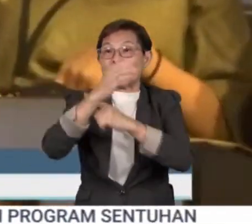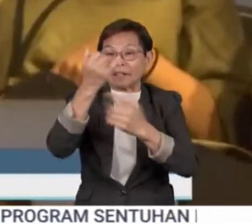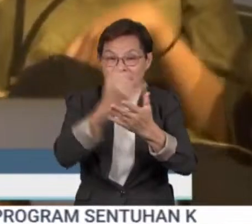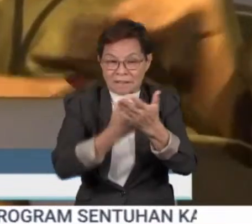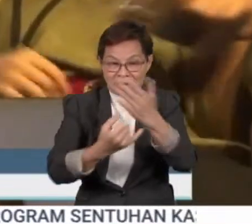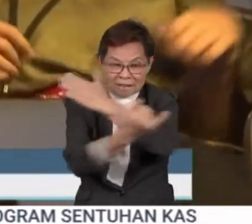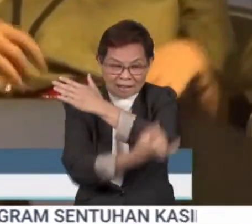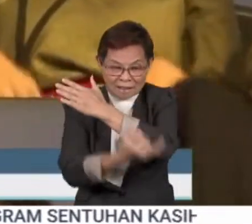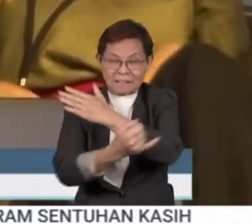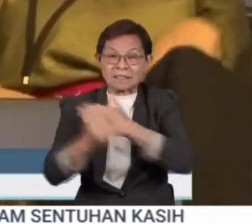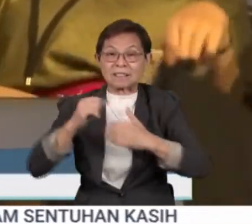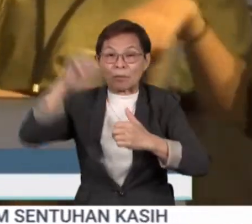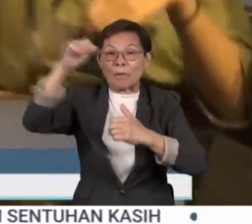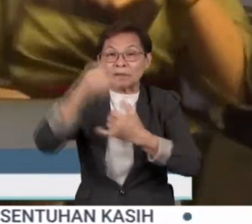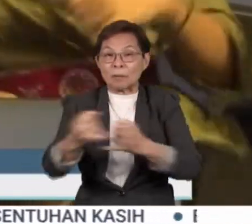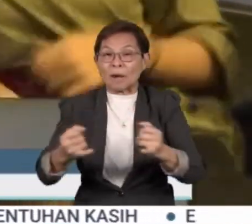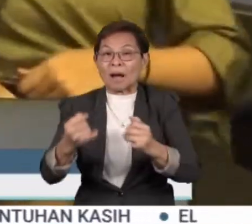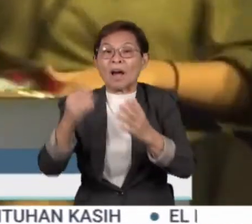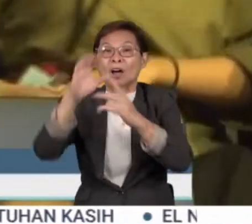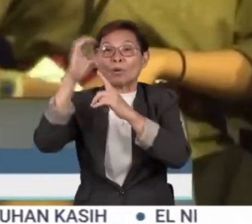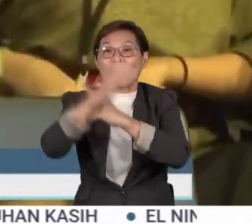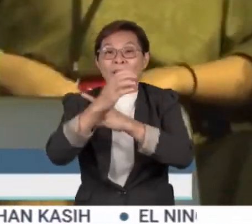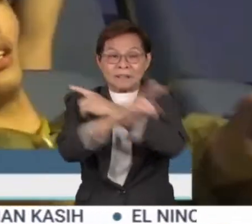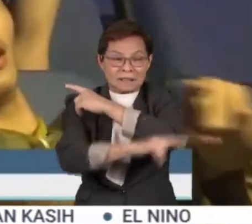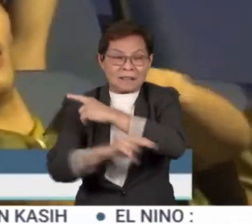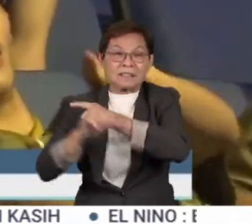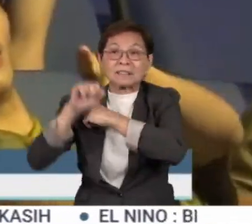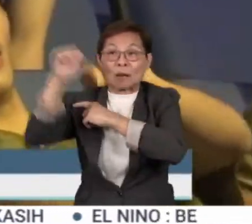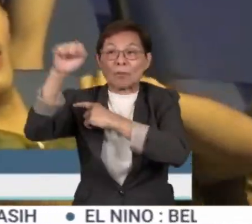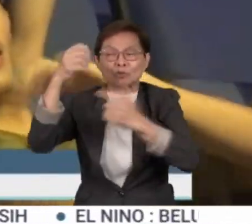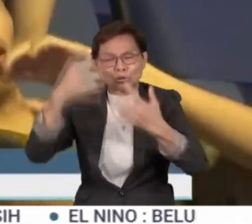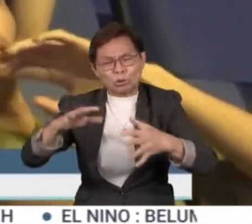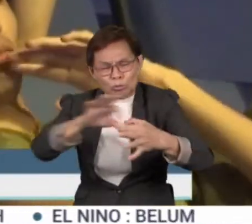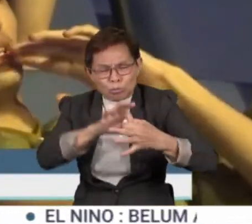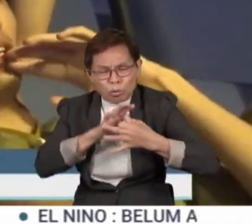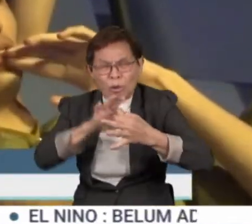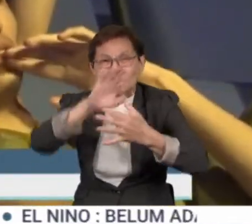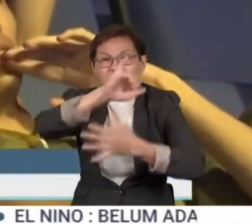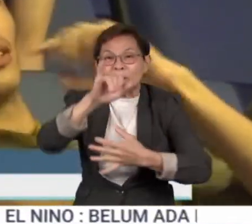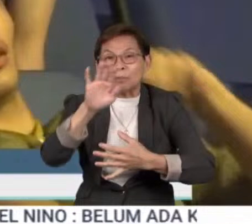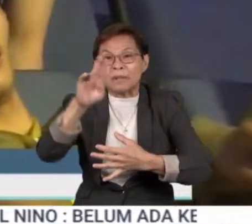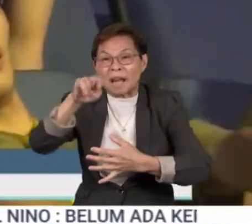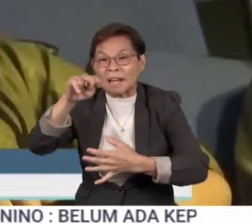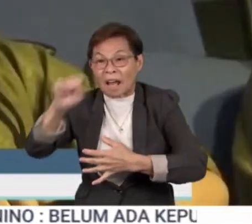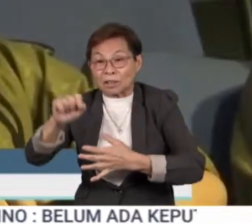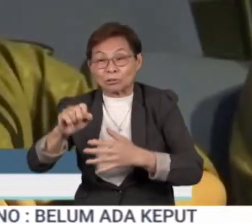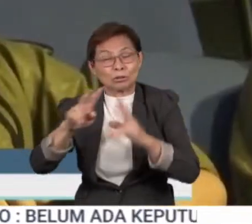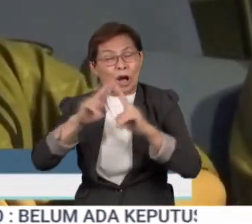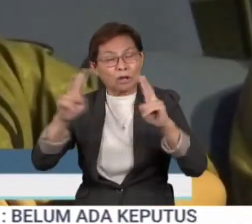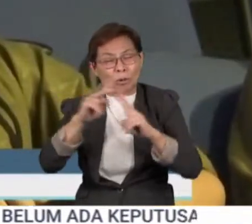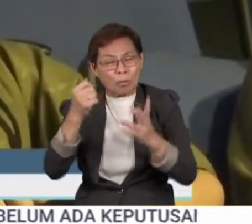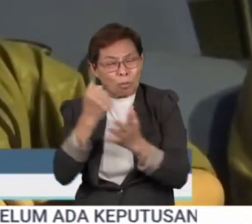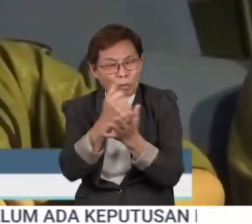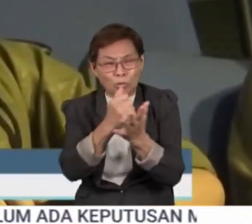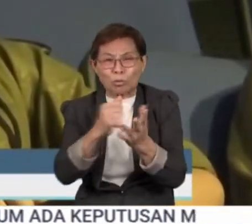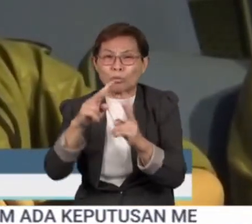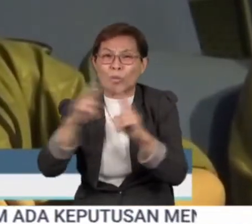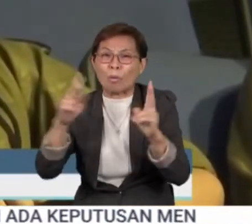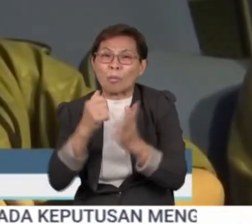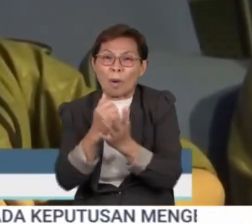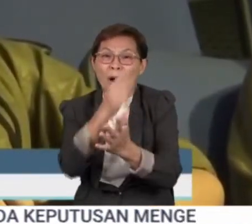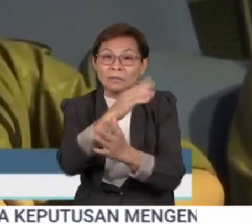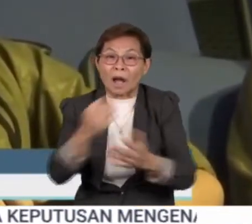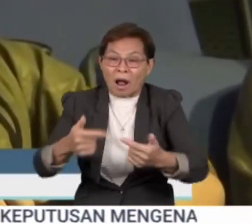Sabah, Jabatan Kebudayaan Kesenian Negeri Sabah yang sudah membuat kerjasama dengan JPNS, memang sangat membantu dan memberi